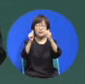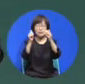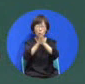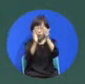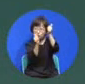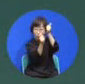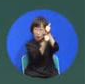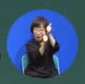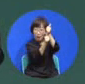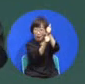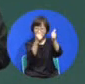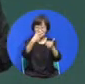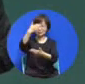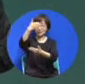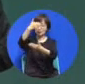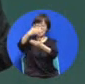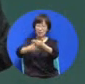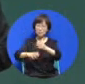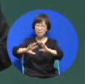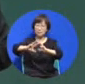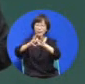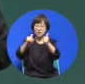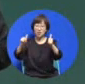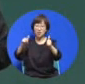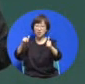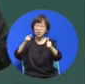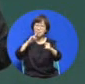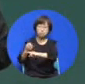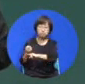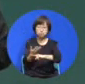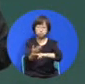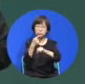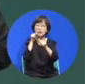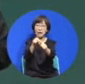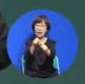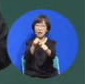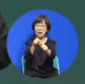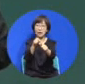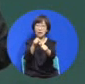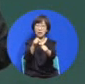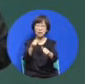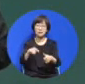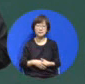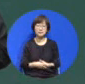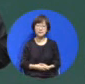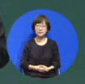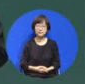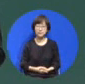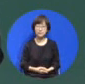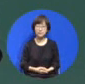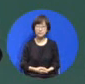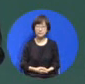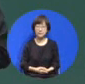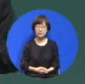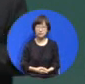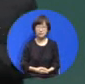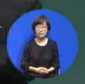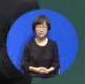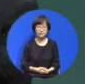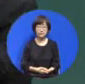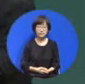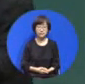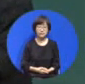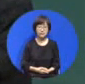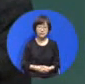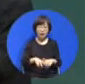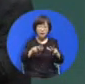말하라. In verse 2, speak to Zerubbabel son of Shealtiel, governor of Judah, to Joshua son of Jehozadak, the high priest, 자,